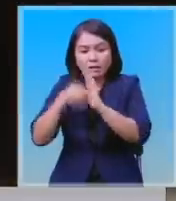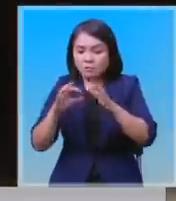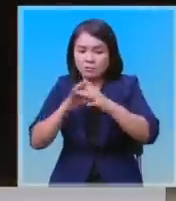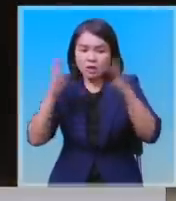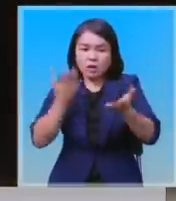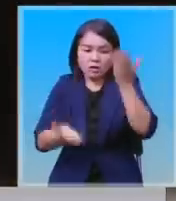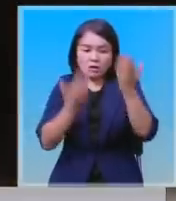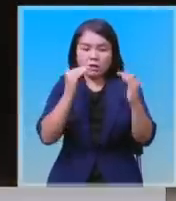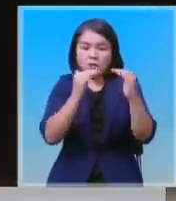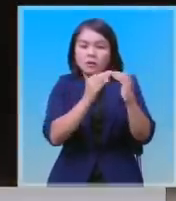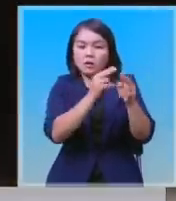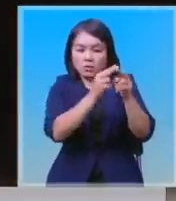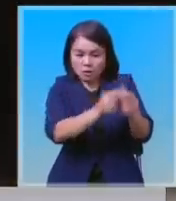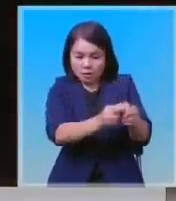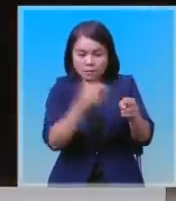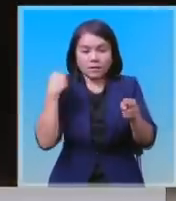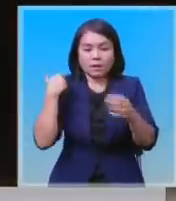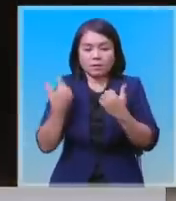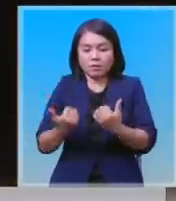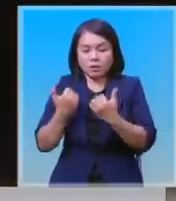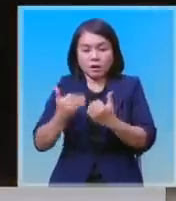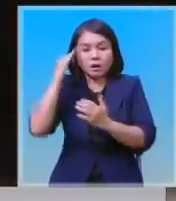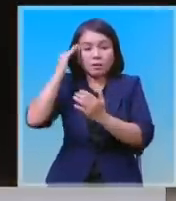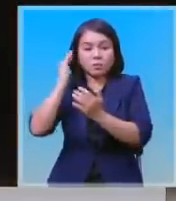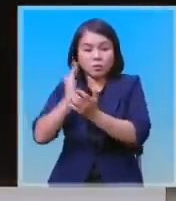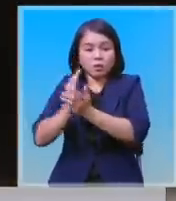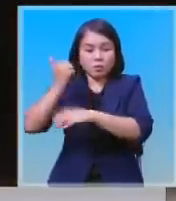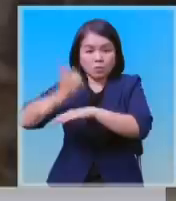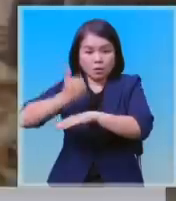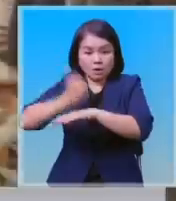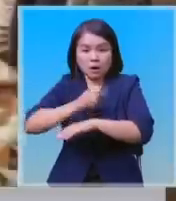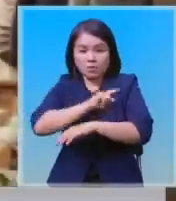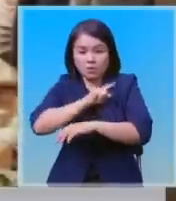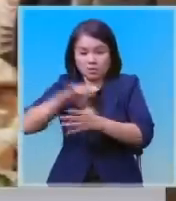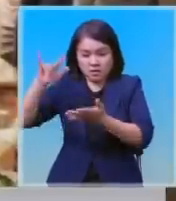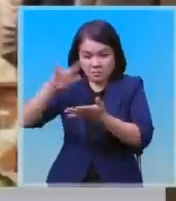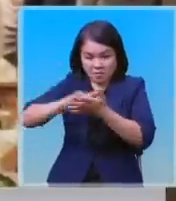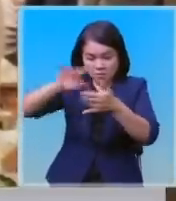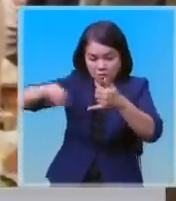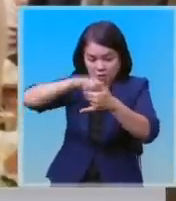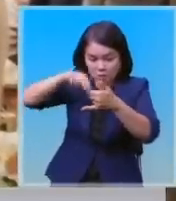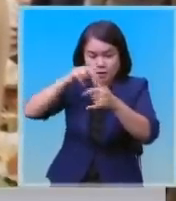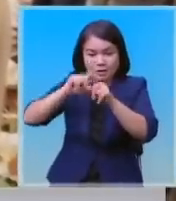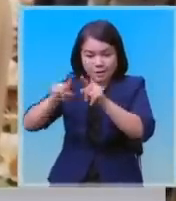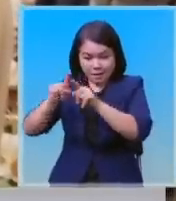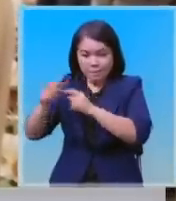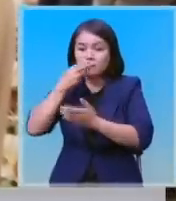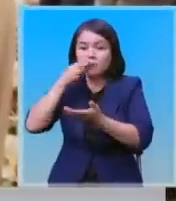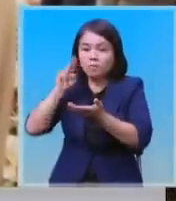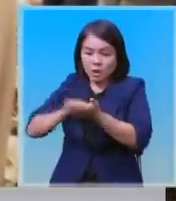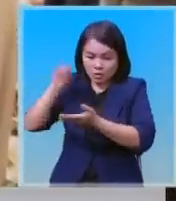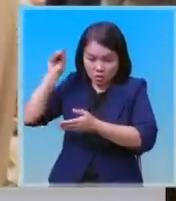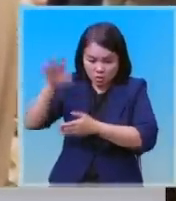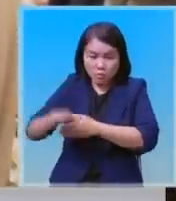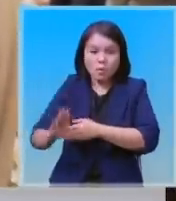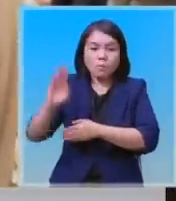นบุคคลด้วยครับวันนี้ผู้บัญชาการสำนักงานตรวจคนเข้าเมืองยังระบุอีกด้วยว่าจะมีหนังสือแจ้งเตือนไปยังสายการบินคูเวตเพื่อเตรียมพิ